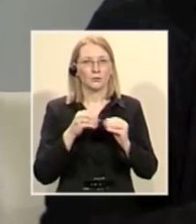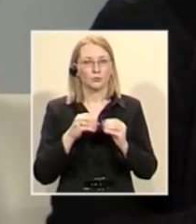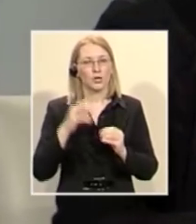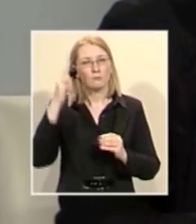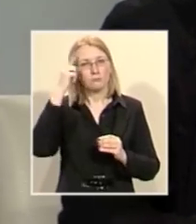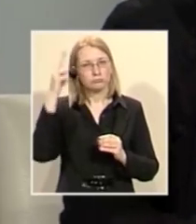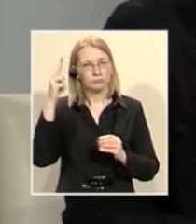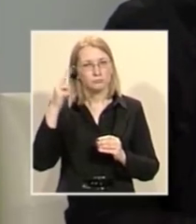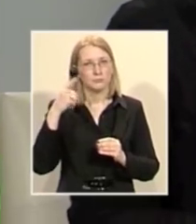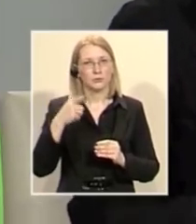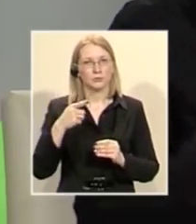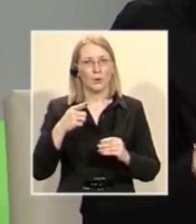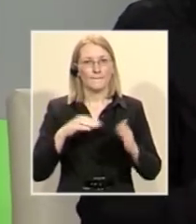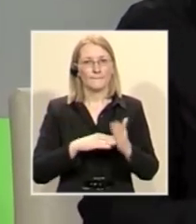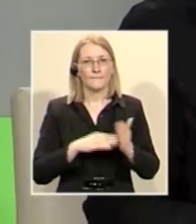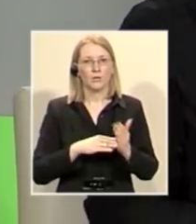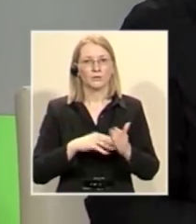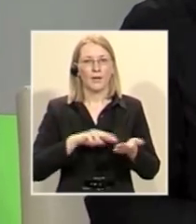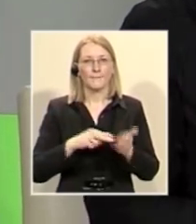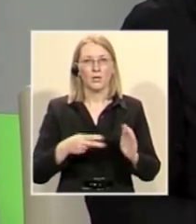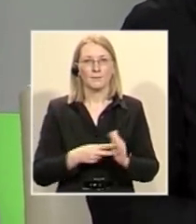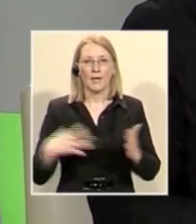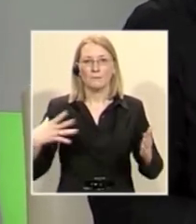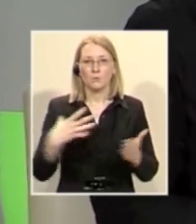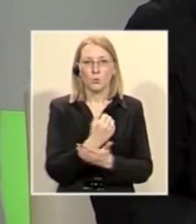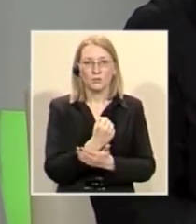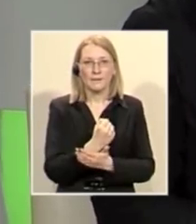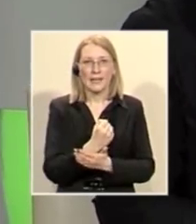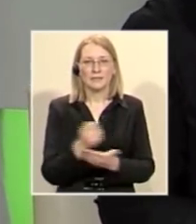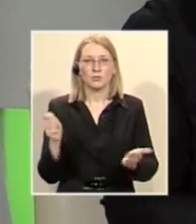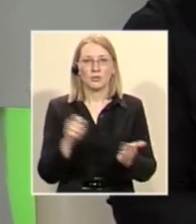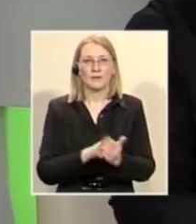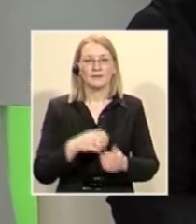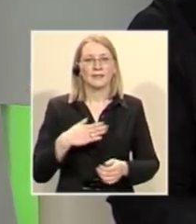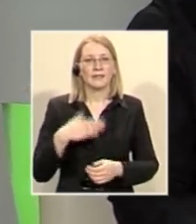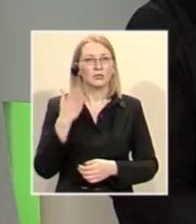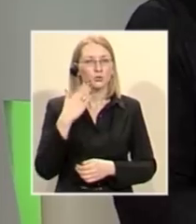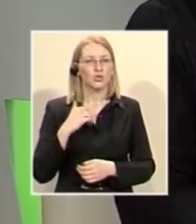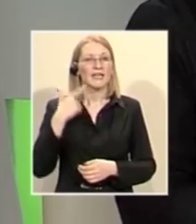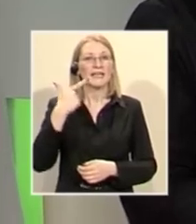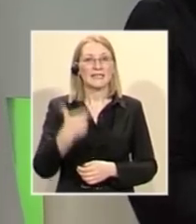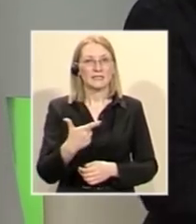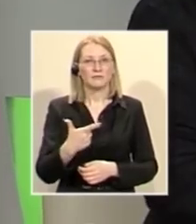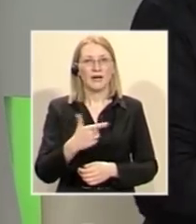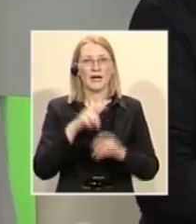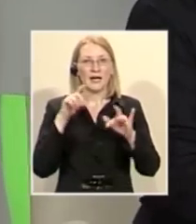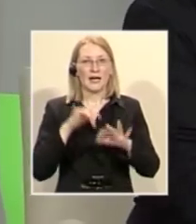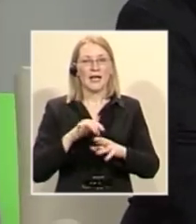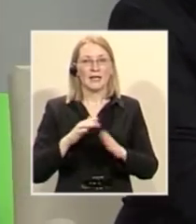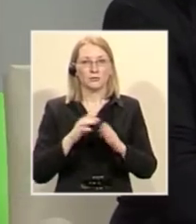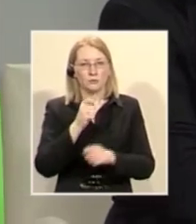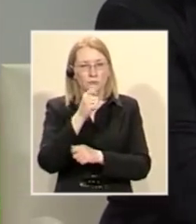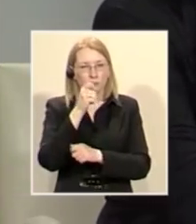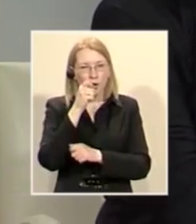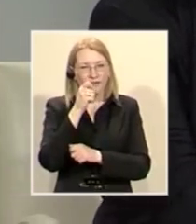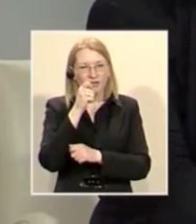to. Taj problem uspjeli smo nabaviti za naše učenike dva elektronska povećala.